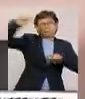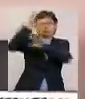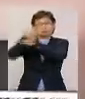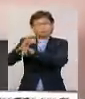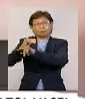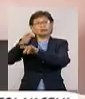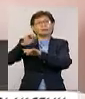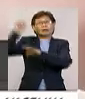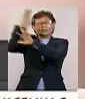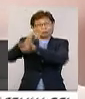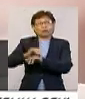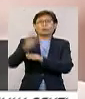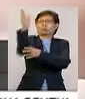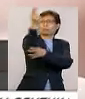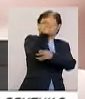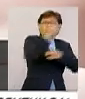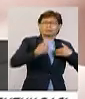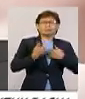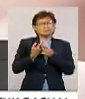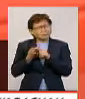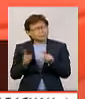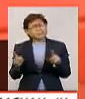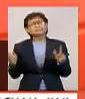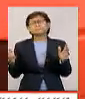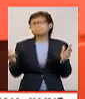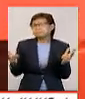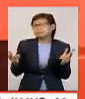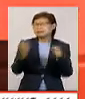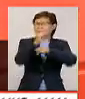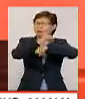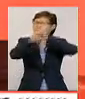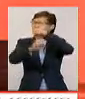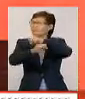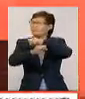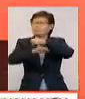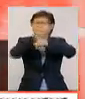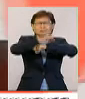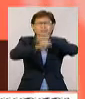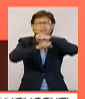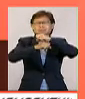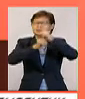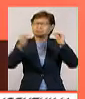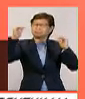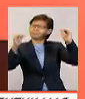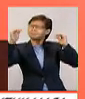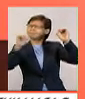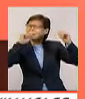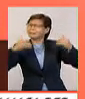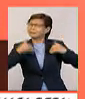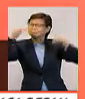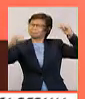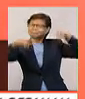Sarawak, sumber perhutanannya ada. Tetapi infrastruktur tak diseimbangkan dengan sumber